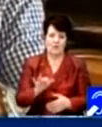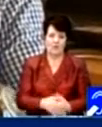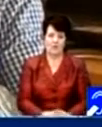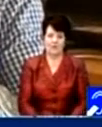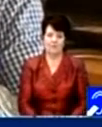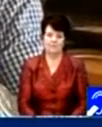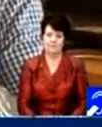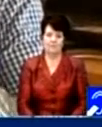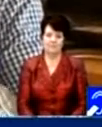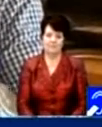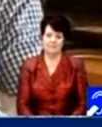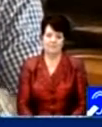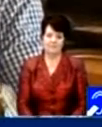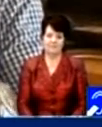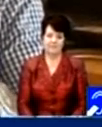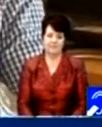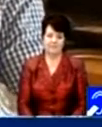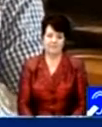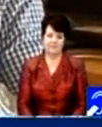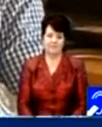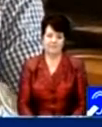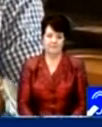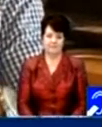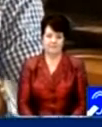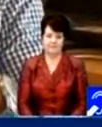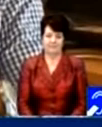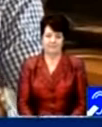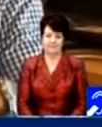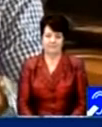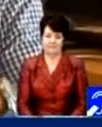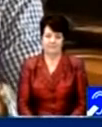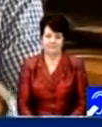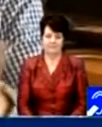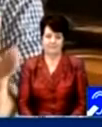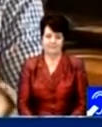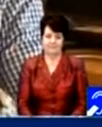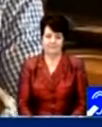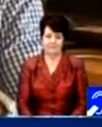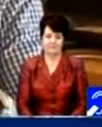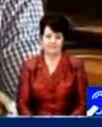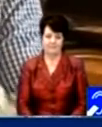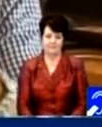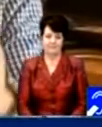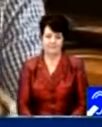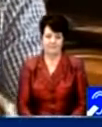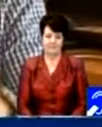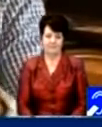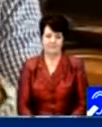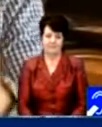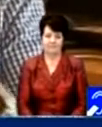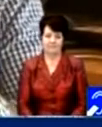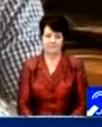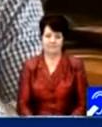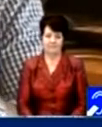δικούς μας ρυθμούς ανάπτυξης και το δικό μας τρόπο ζωής. Και δεν θέλαμε να ασχοληθούμε πολύ με